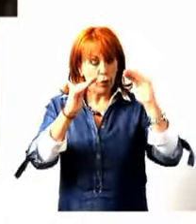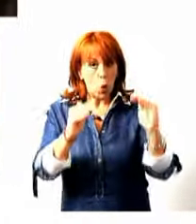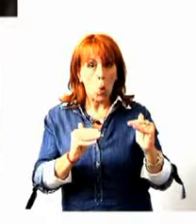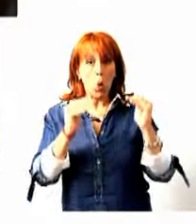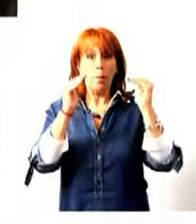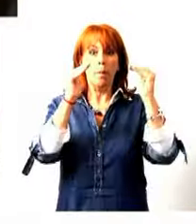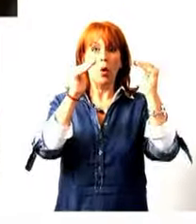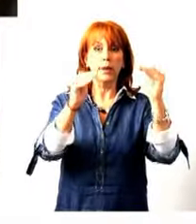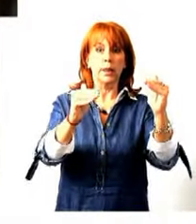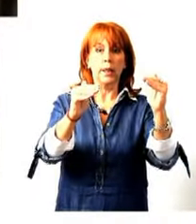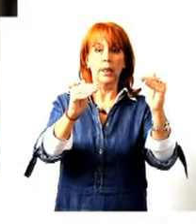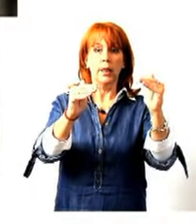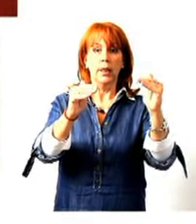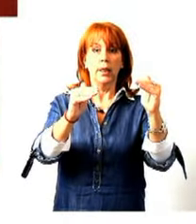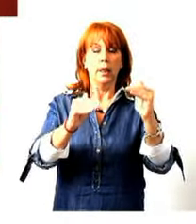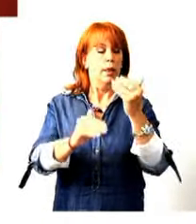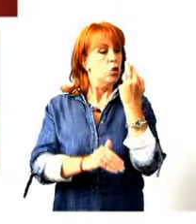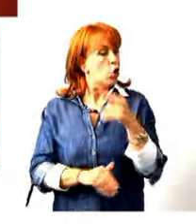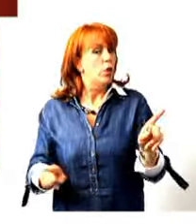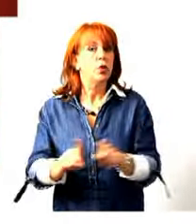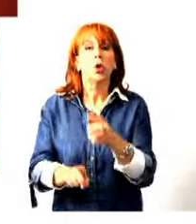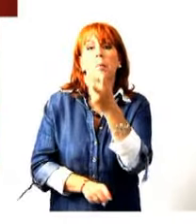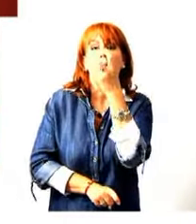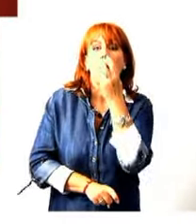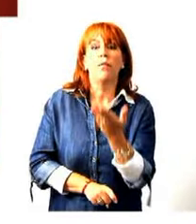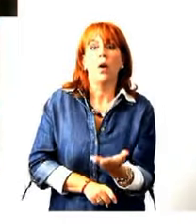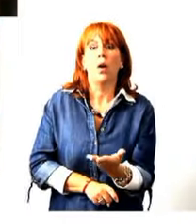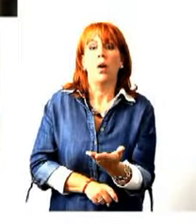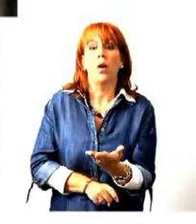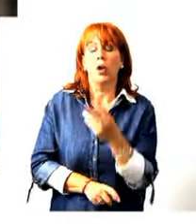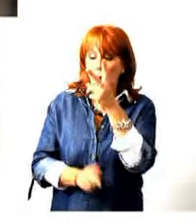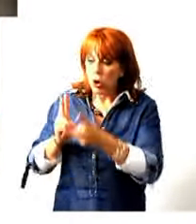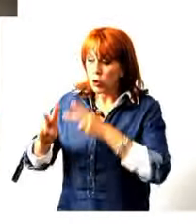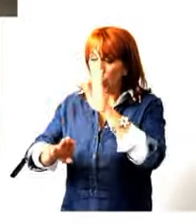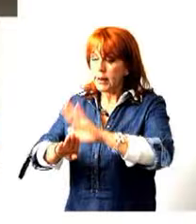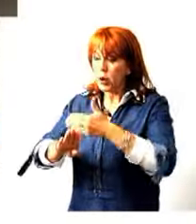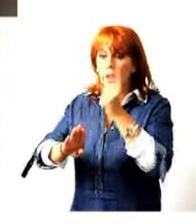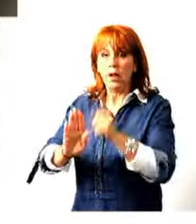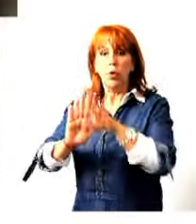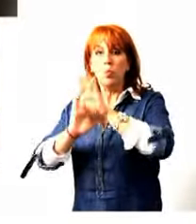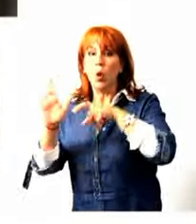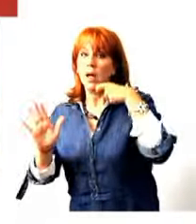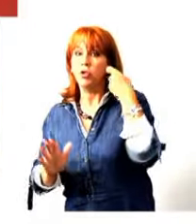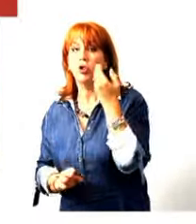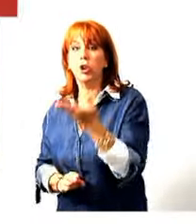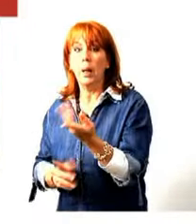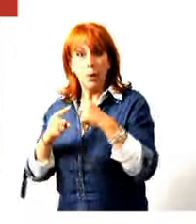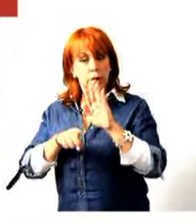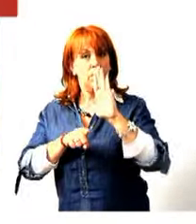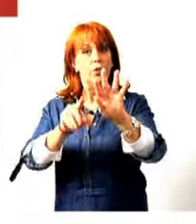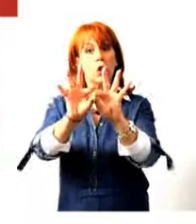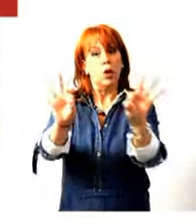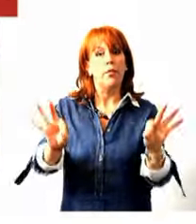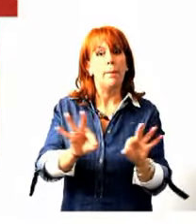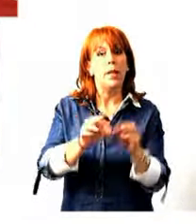toutes les pensions. Je refuse toute mesure d'austérité aveugle. Les soins de santé doivent vous coûter moins cher. Et il y a votre